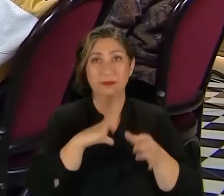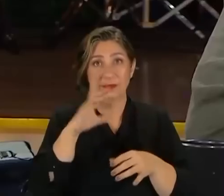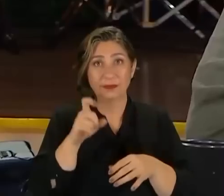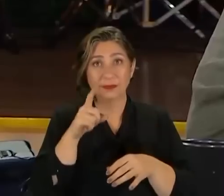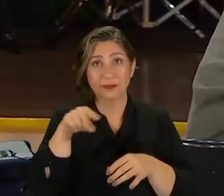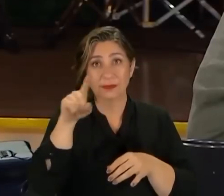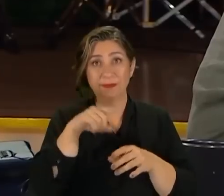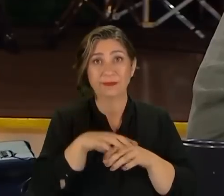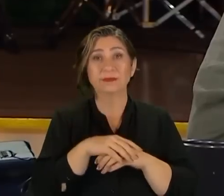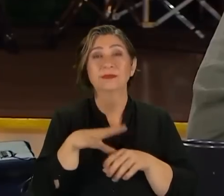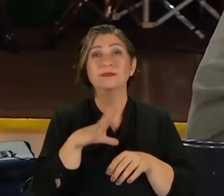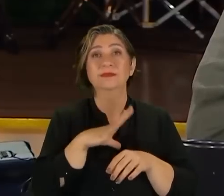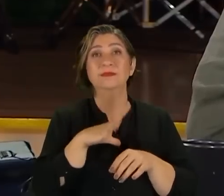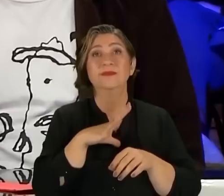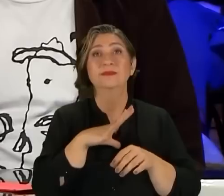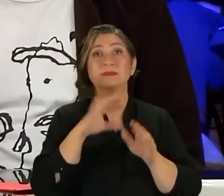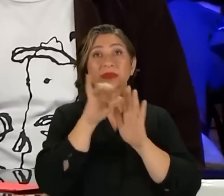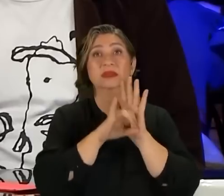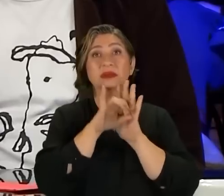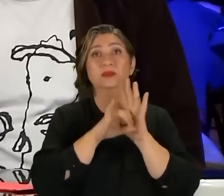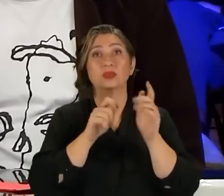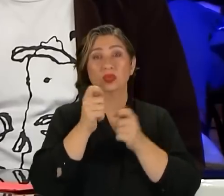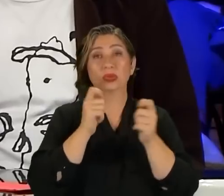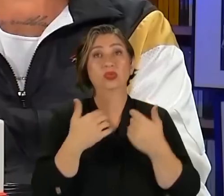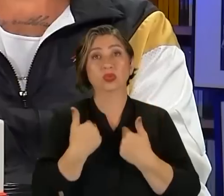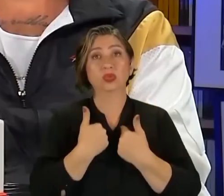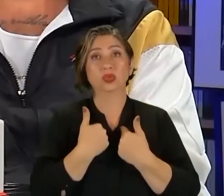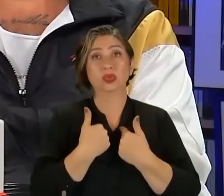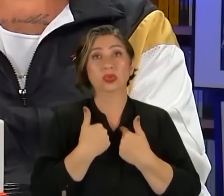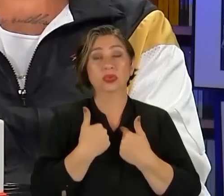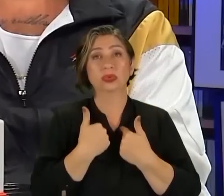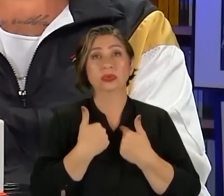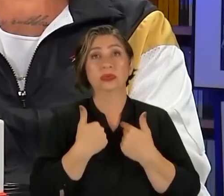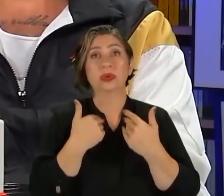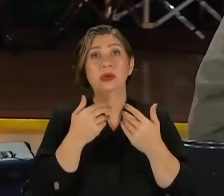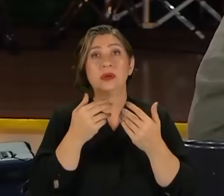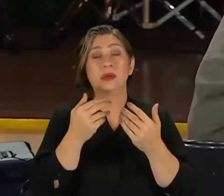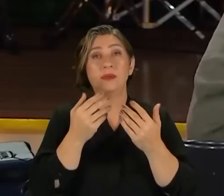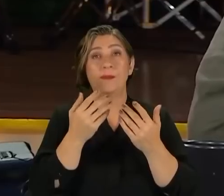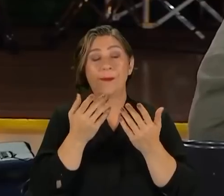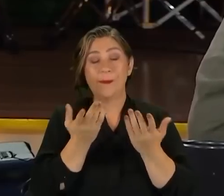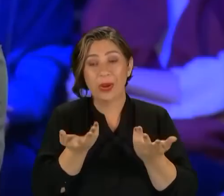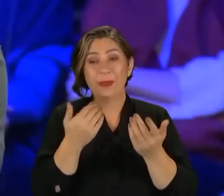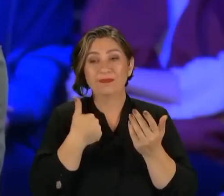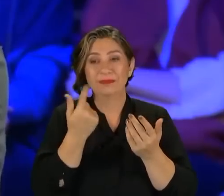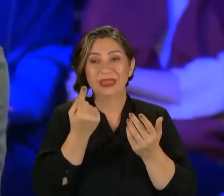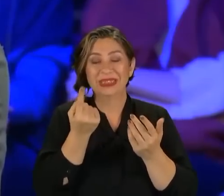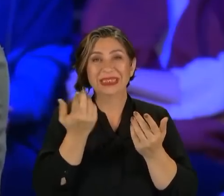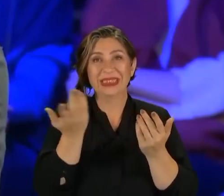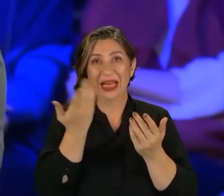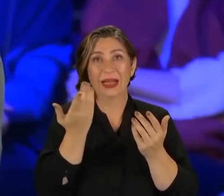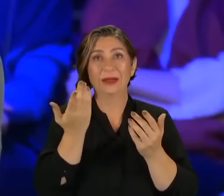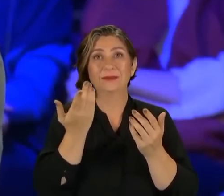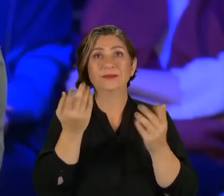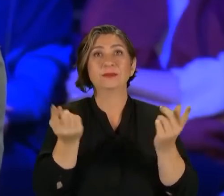mı? Var. Instagram kullanıyor herkes gibi. Herkes kullanıyor mu Instagram? Kullanıyoruz ama biz biraz daha aslında